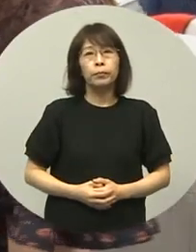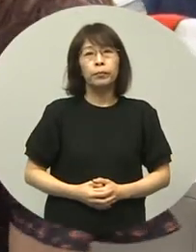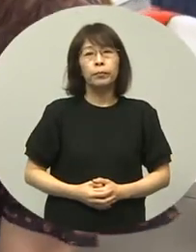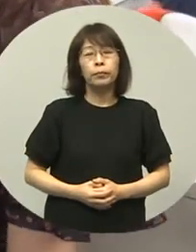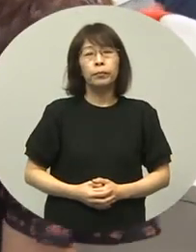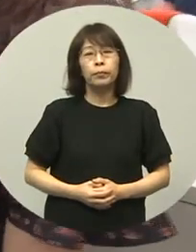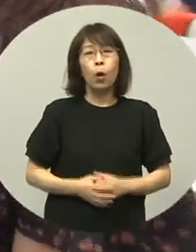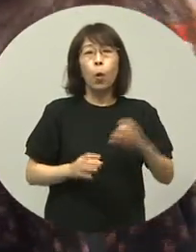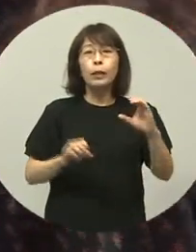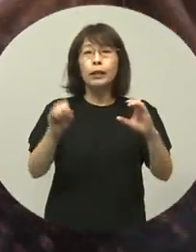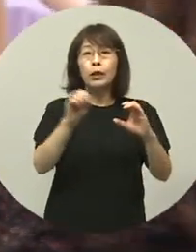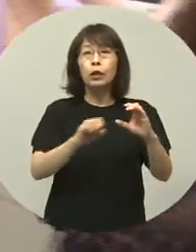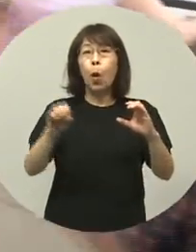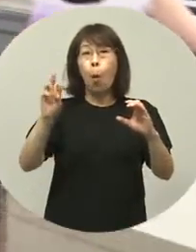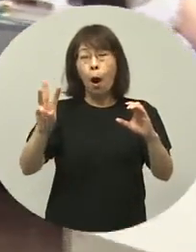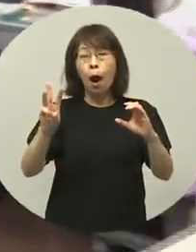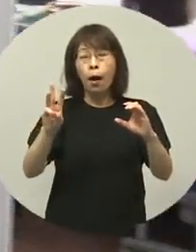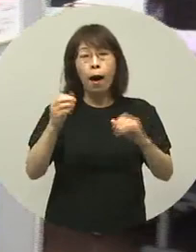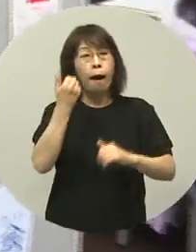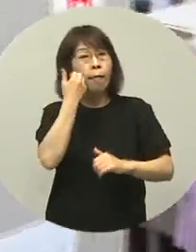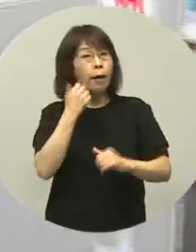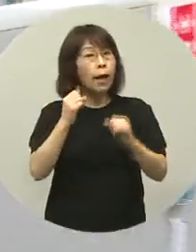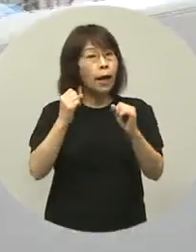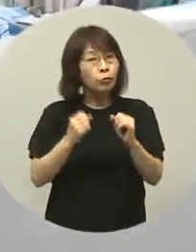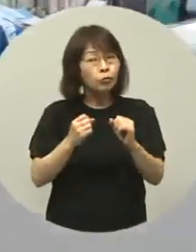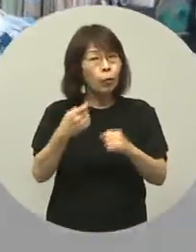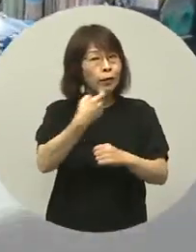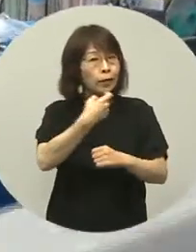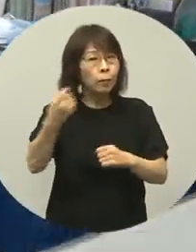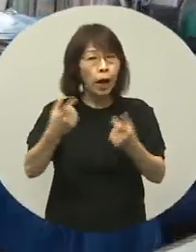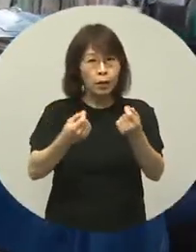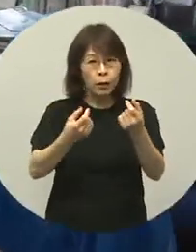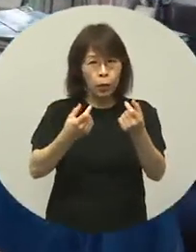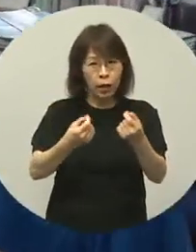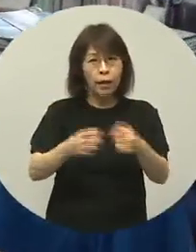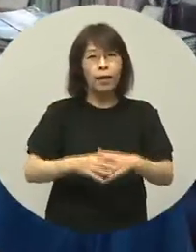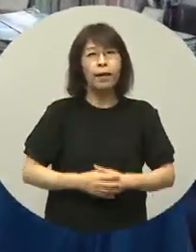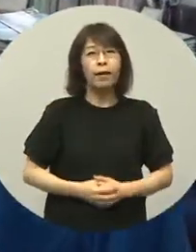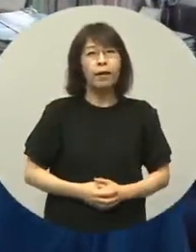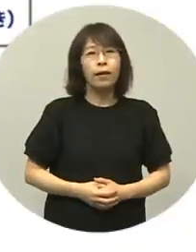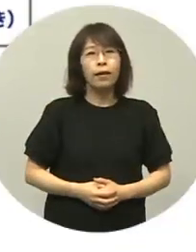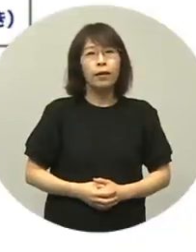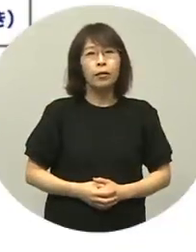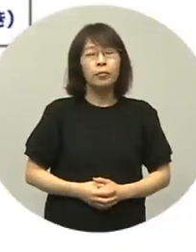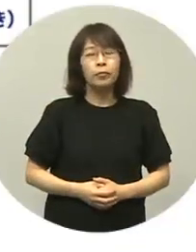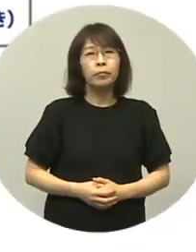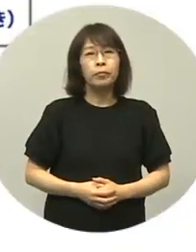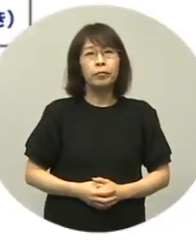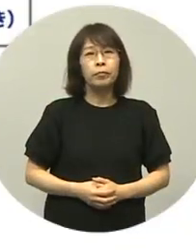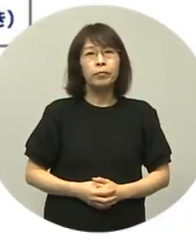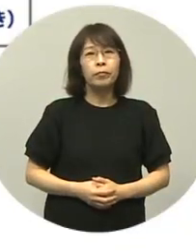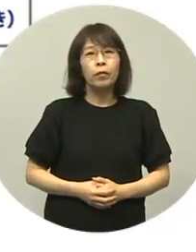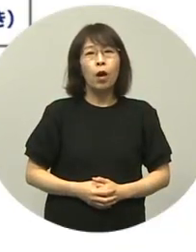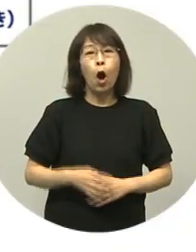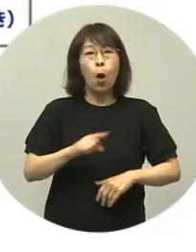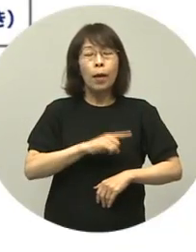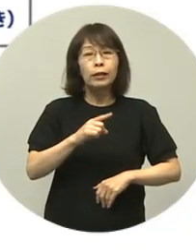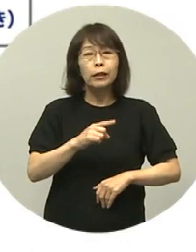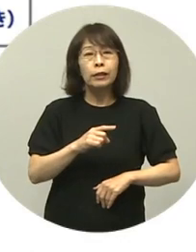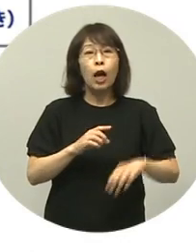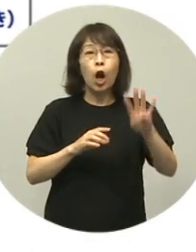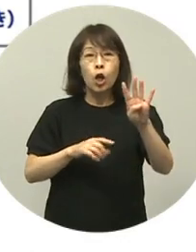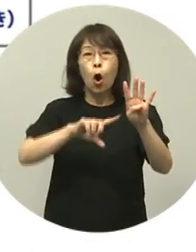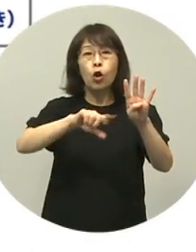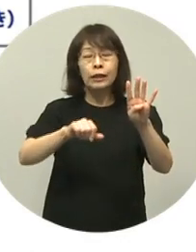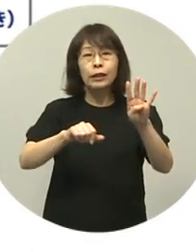そんなコミュニティソーシャルワーカーはどんな方がいるか気になりませんか。ということで、まずは4地区の担当